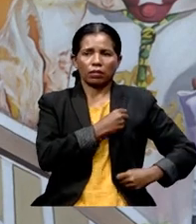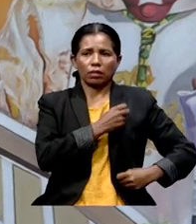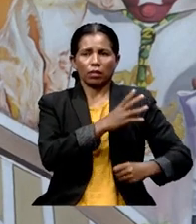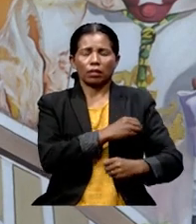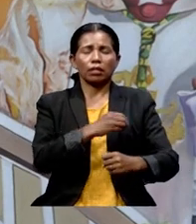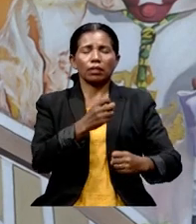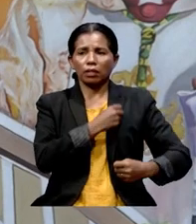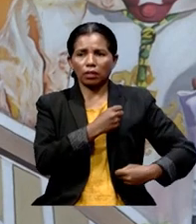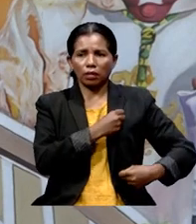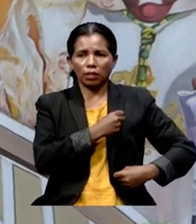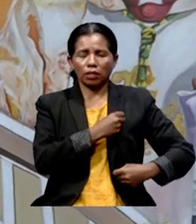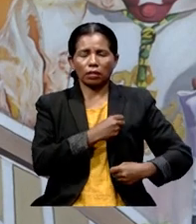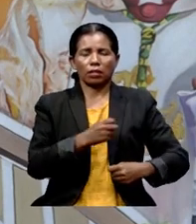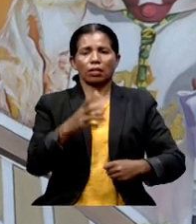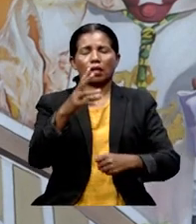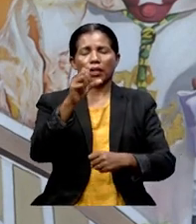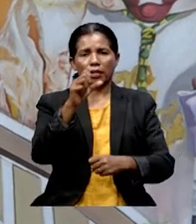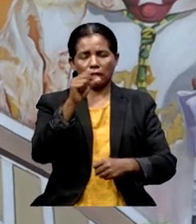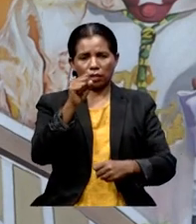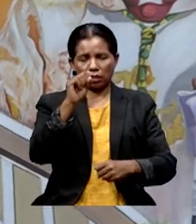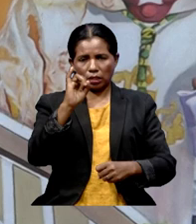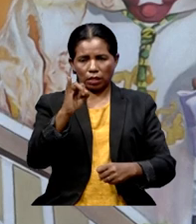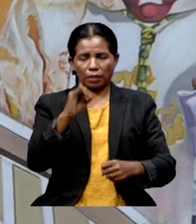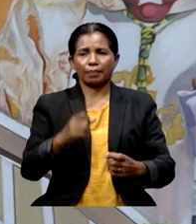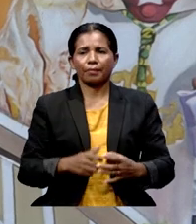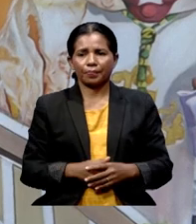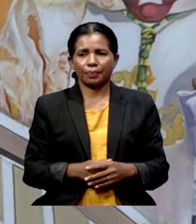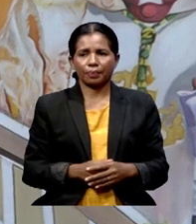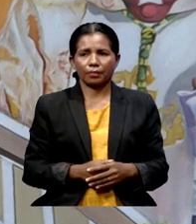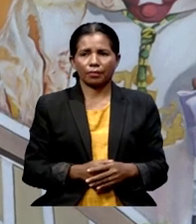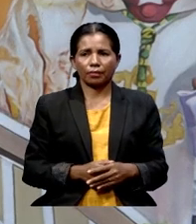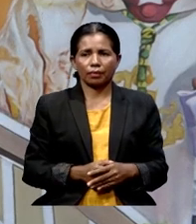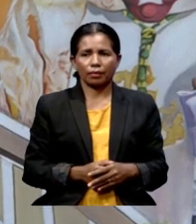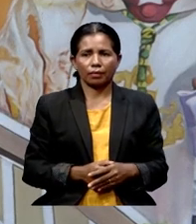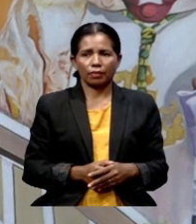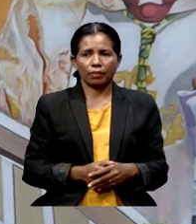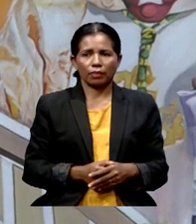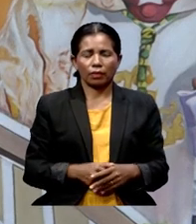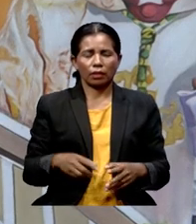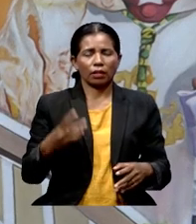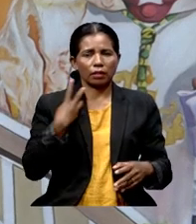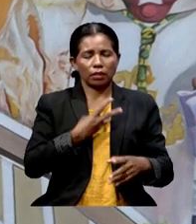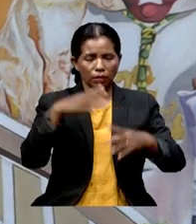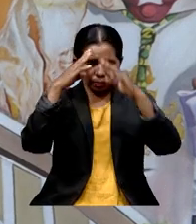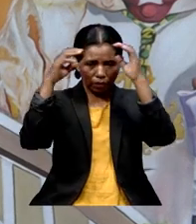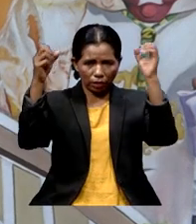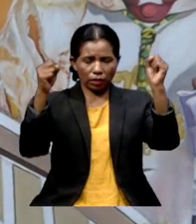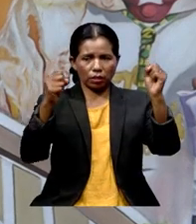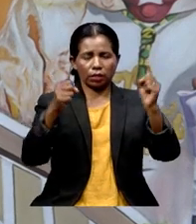tentara eh SAC so ehor presidente eh